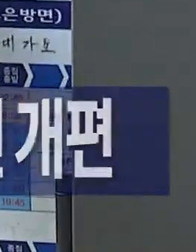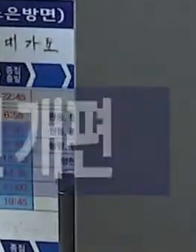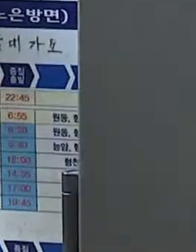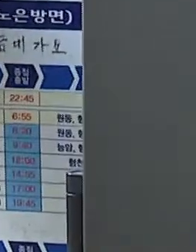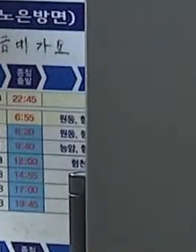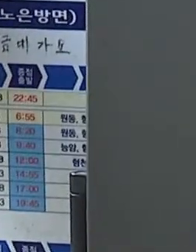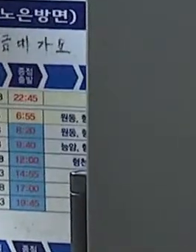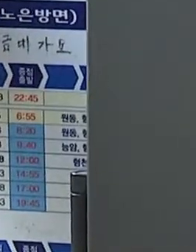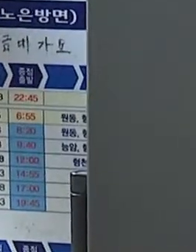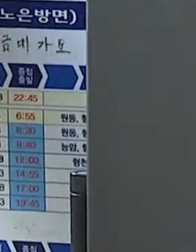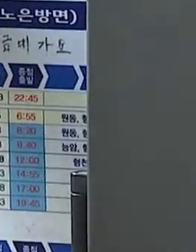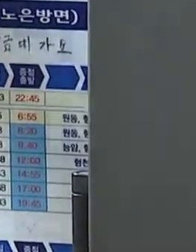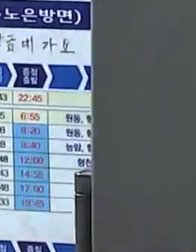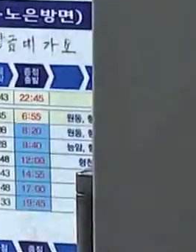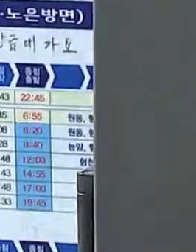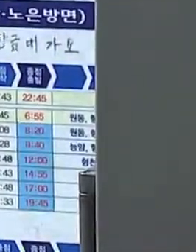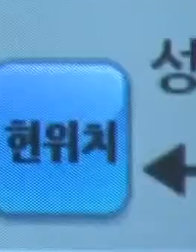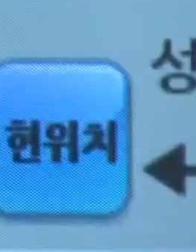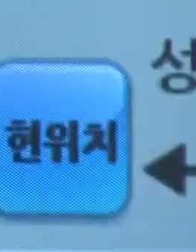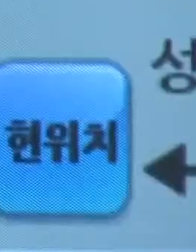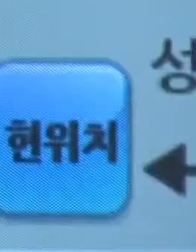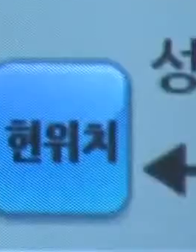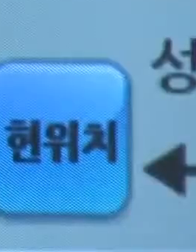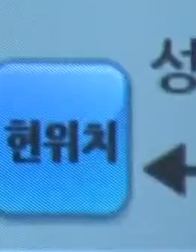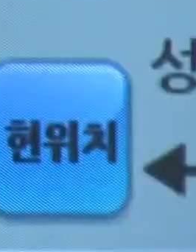나서기로 했습니다.